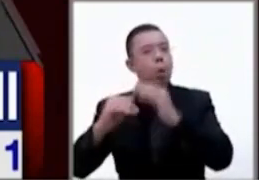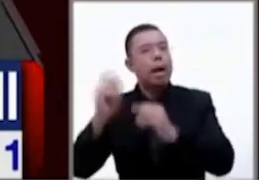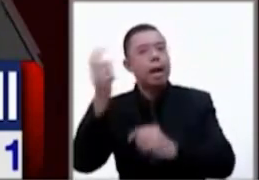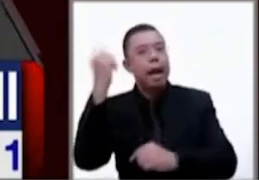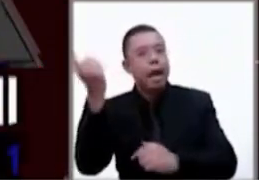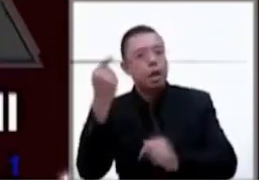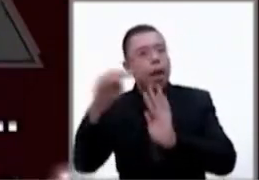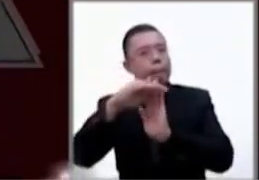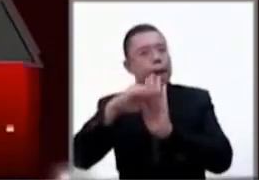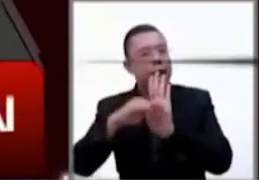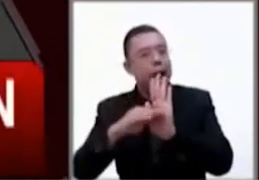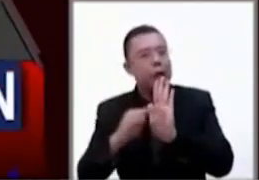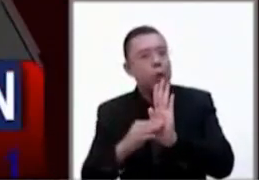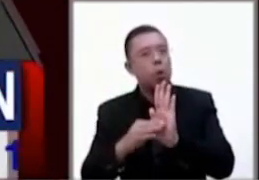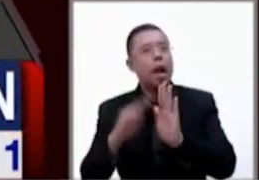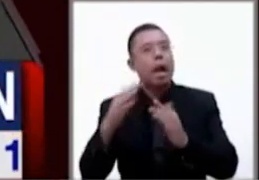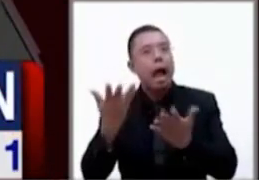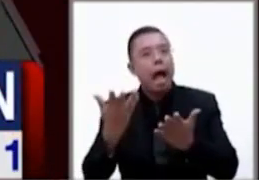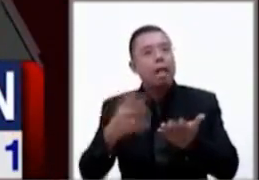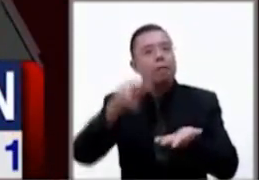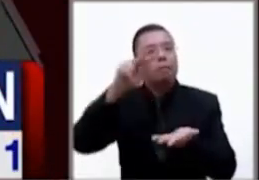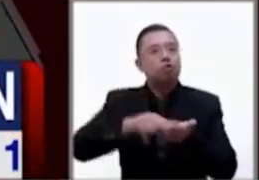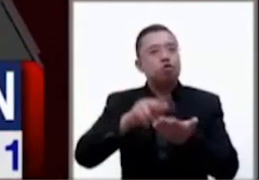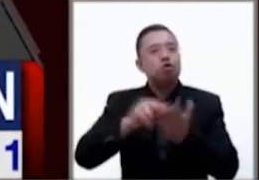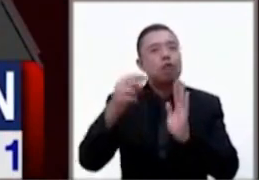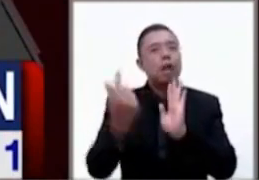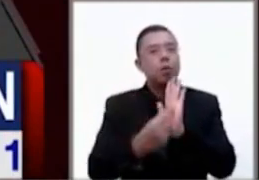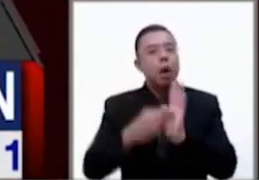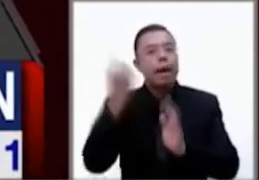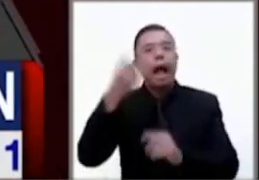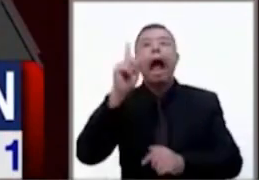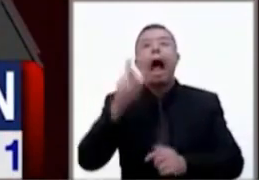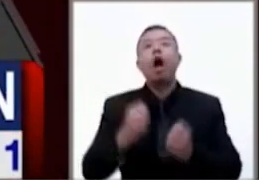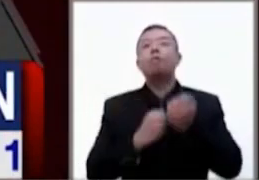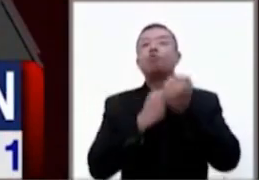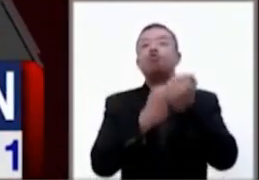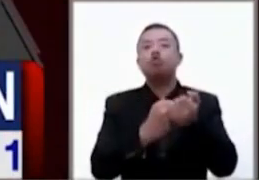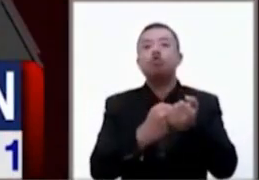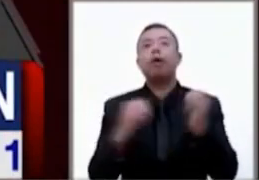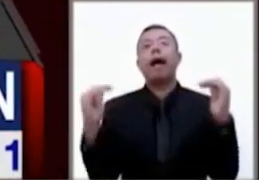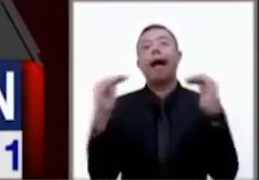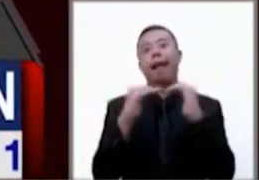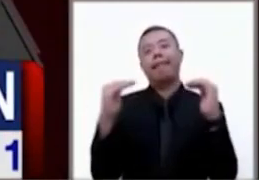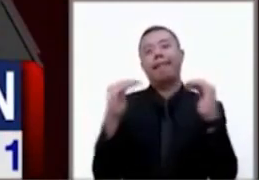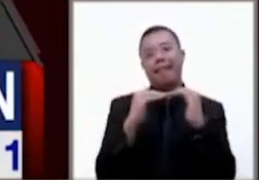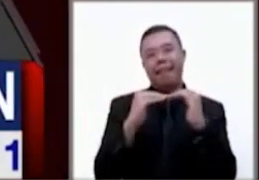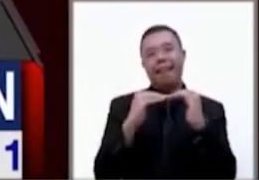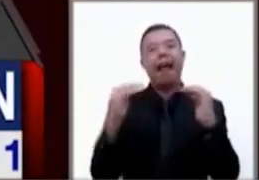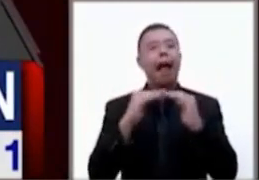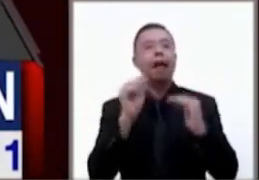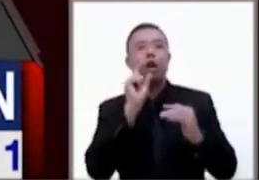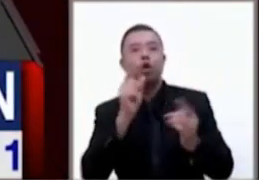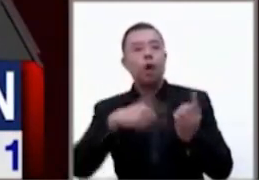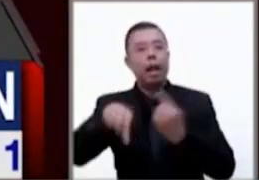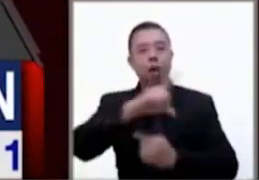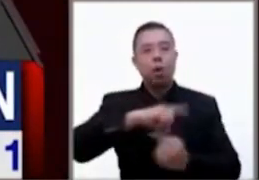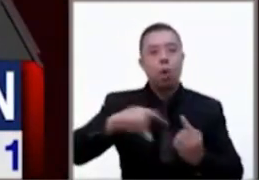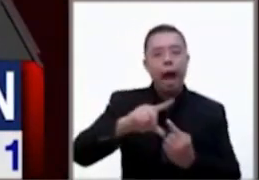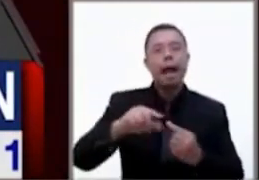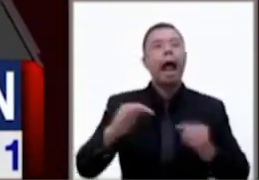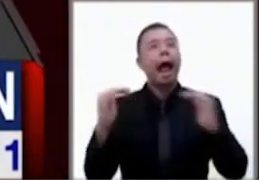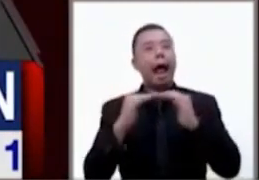bahwa kebijakan nasional harus berpijak kepada yang namanya keadilan. Keadilan iklim, keadilan